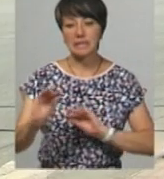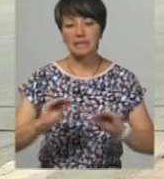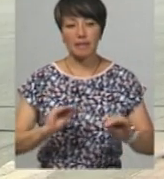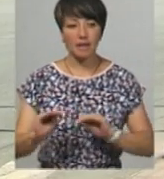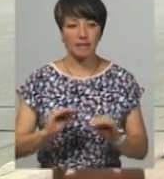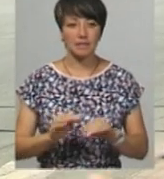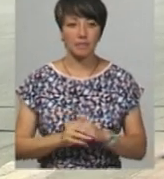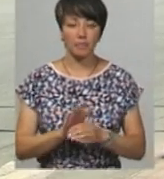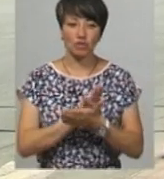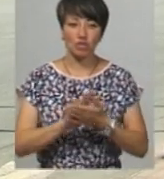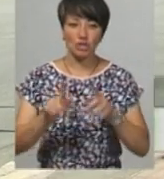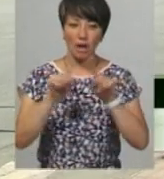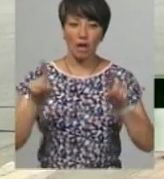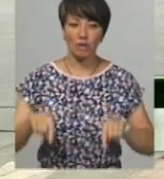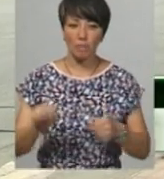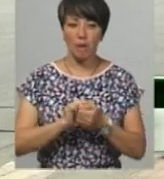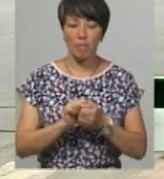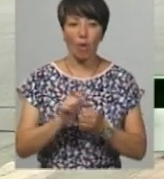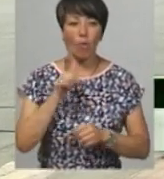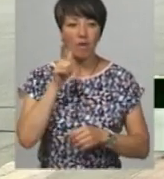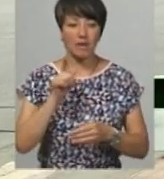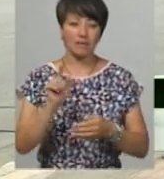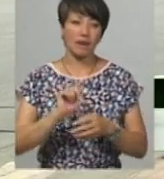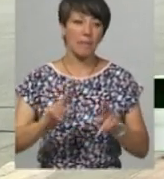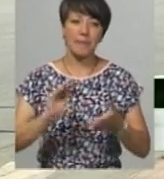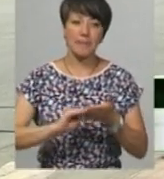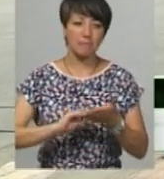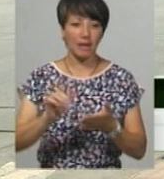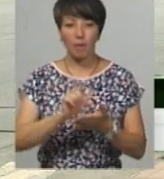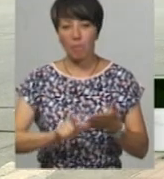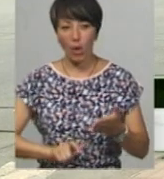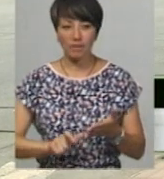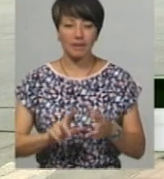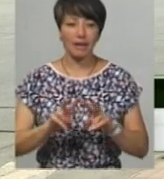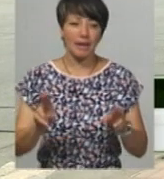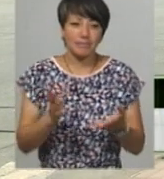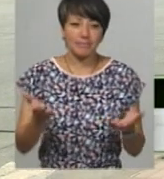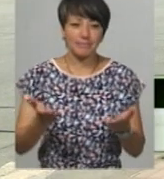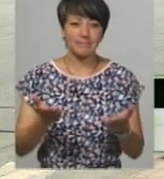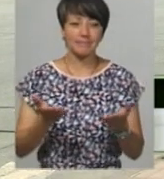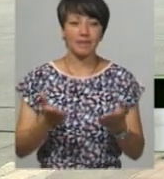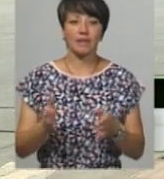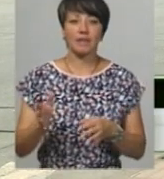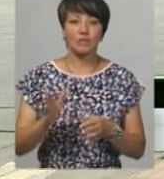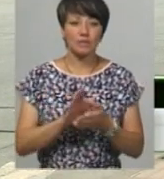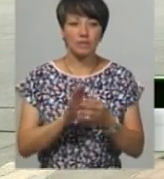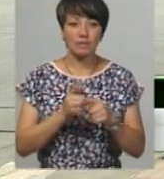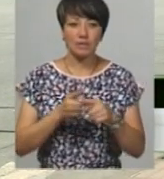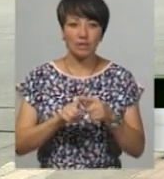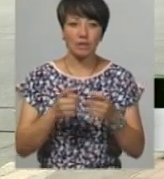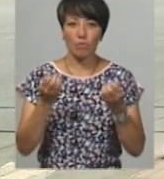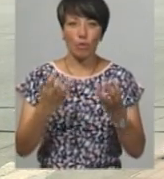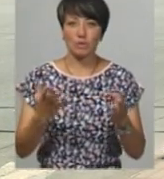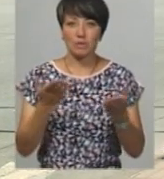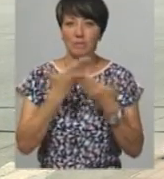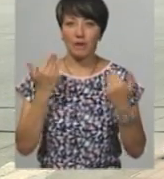Чистий аркуш паперу, олівець і починається, це, як письменник, як поет, як сценаріст, я знаю, як, тобто з чистого нічого нема. От просто